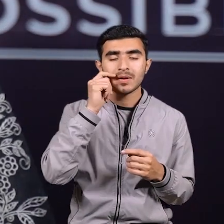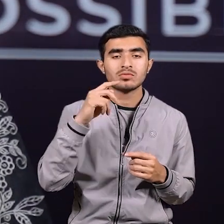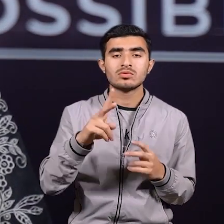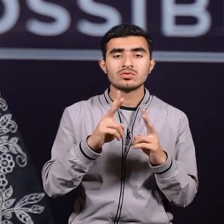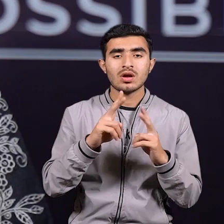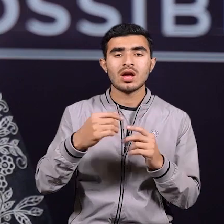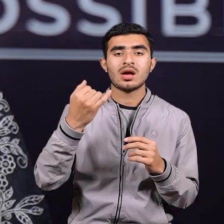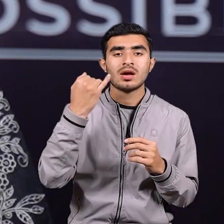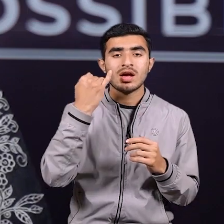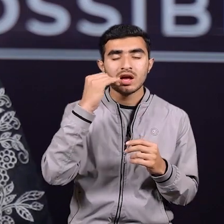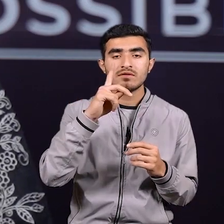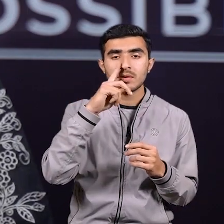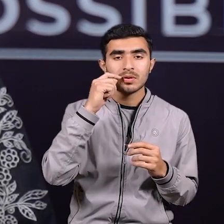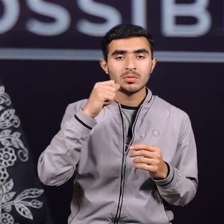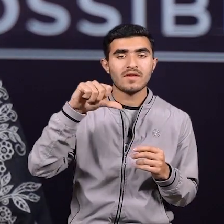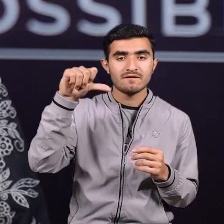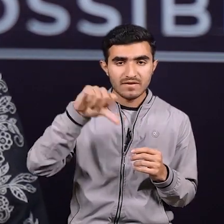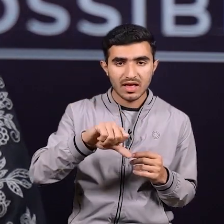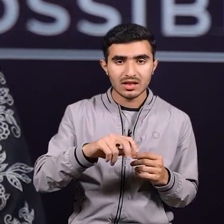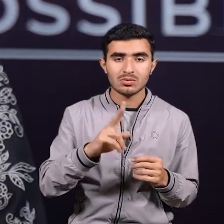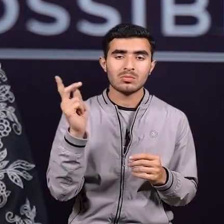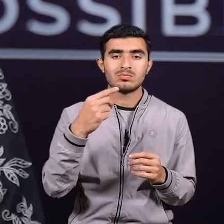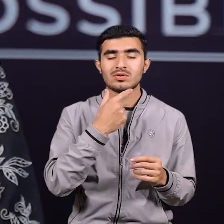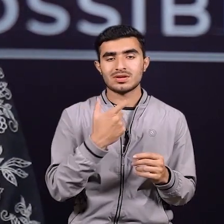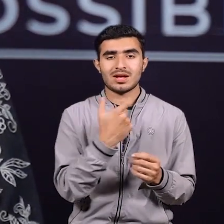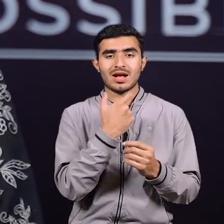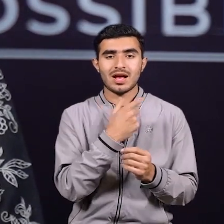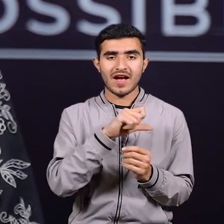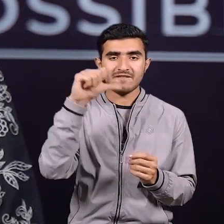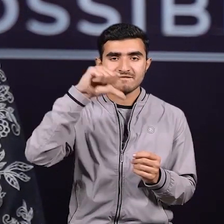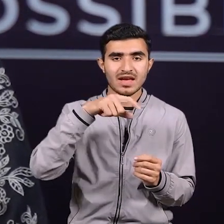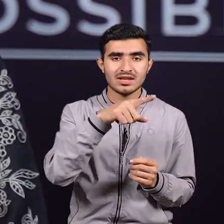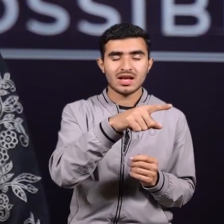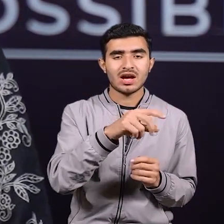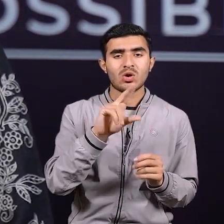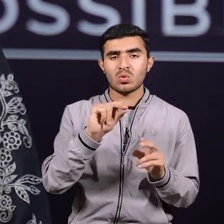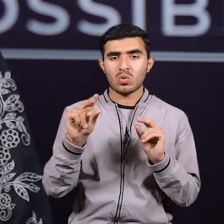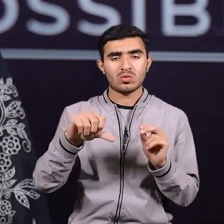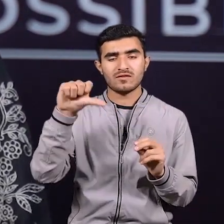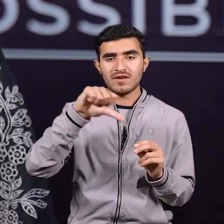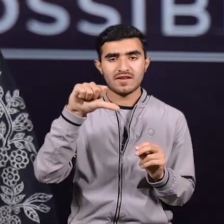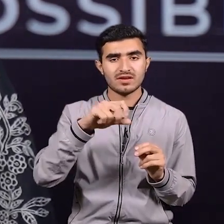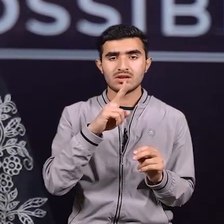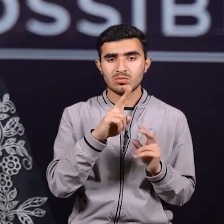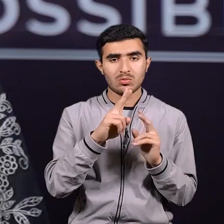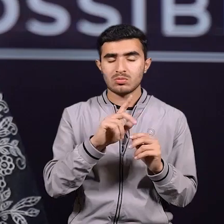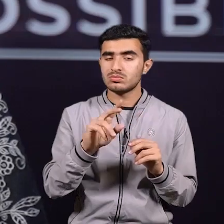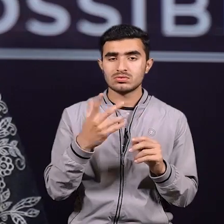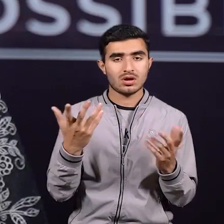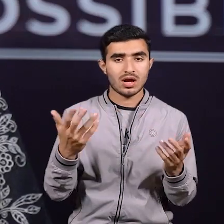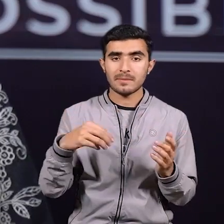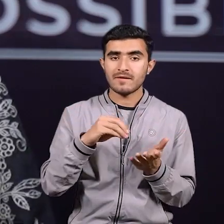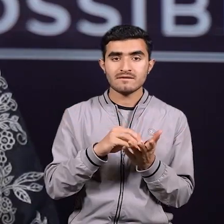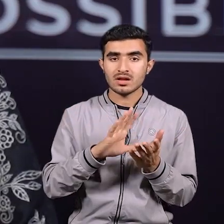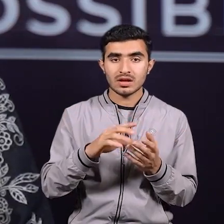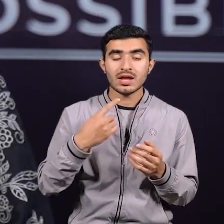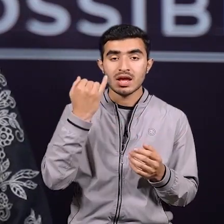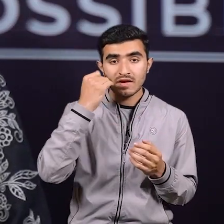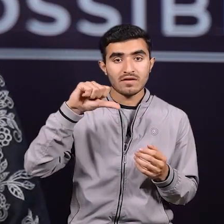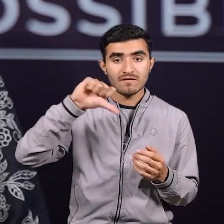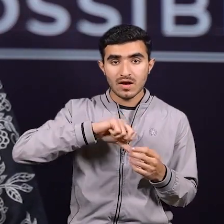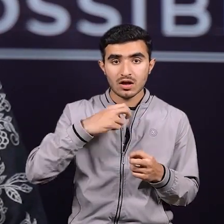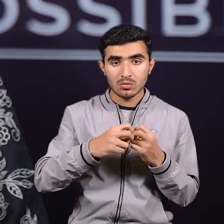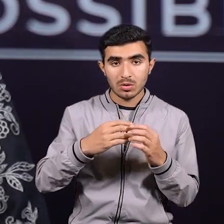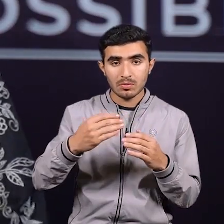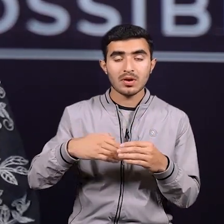आदमियों पे इतना प्रेशर है, लड़कों पे इतना प्रेशर है that they have to become something by some time and start supporting their families. And so